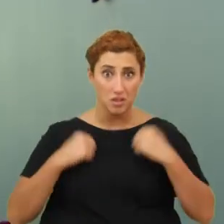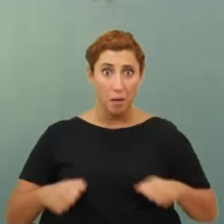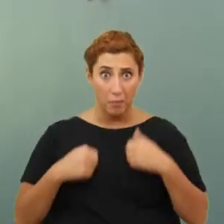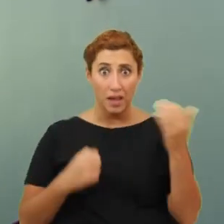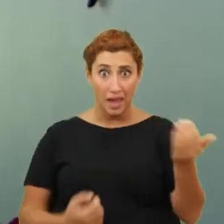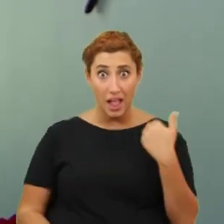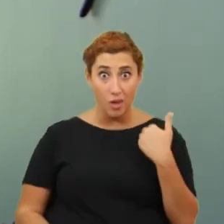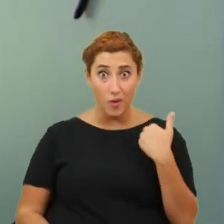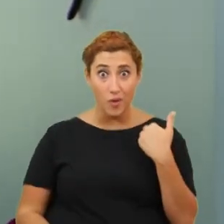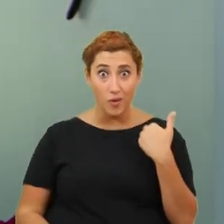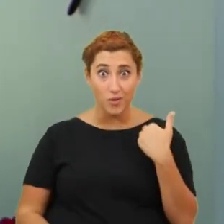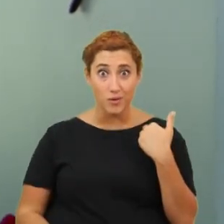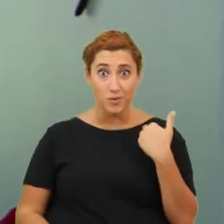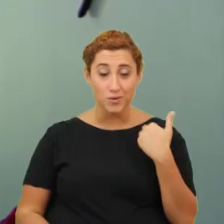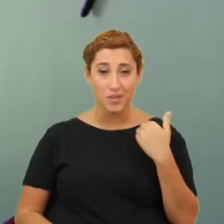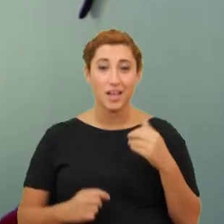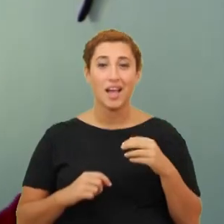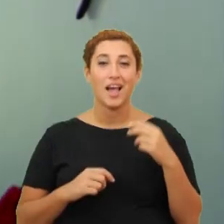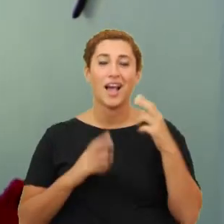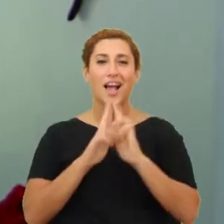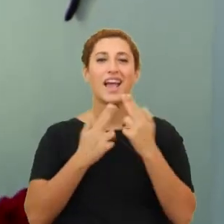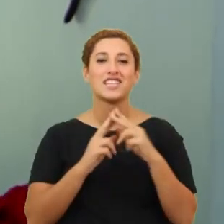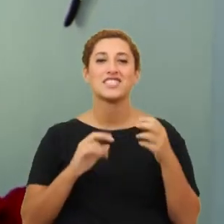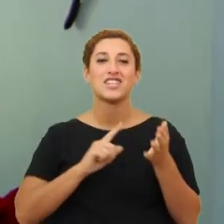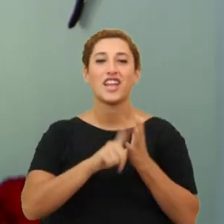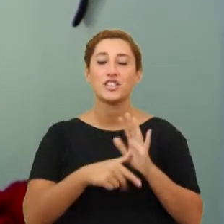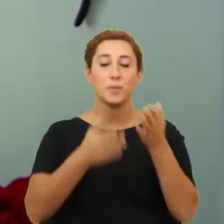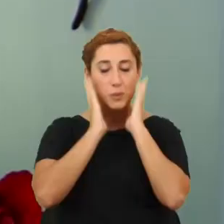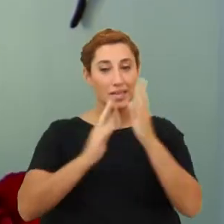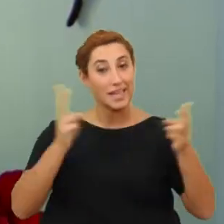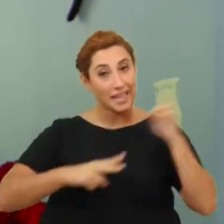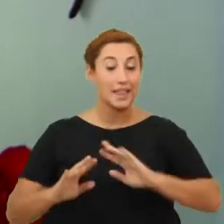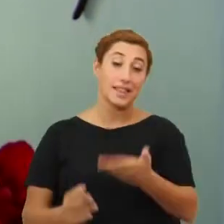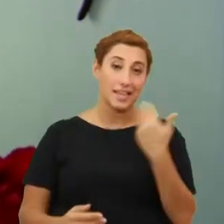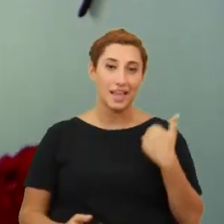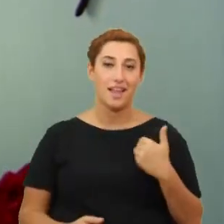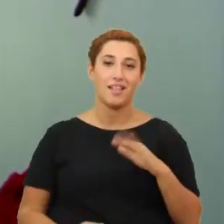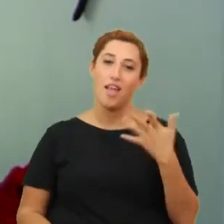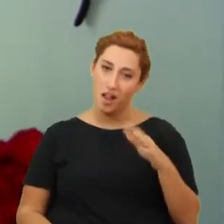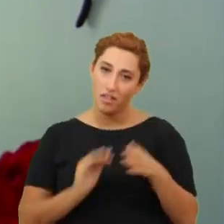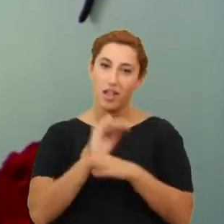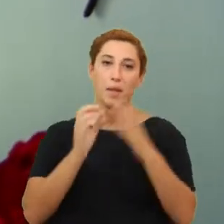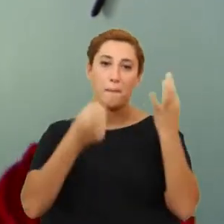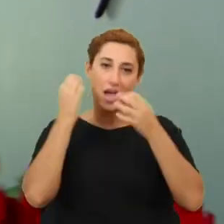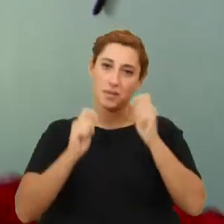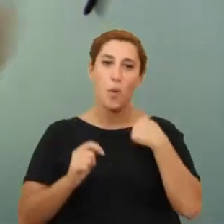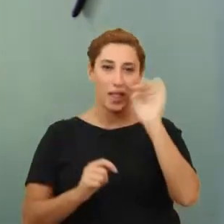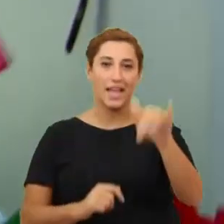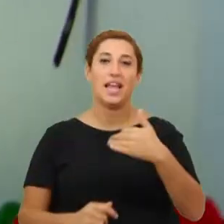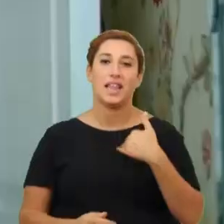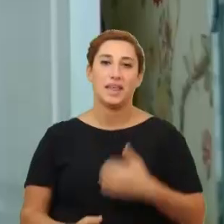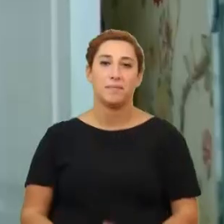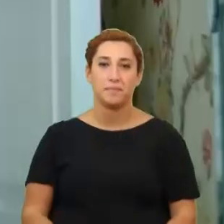Pijamayla mı geliyorsun kayısı reçelim? Hadi yüzünü yıka giyin, öyle gel. Herhalde hayatım makyajımı yapayım, öyle